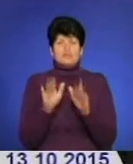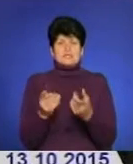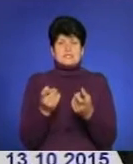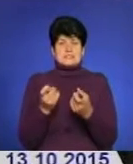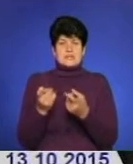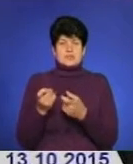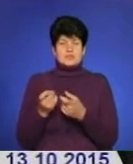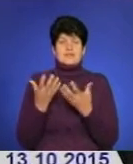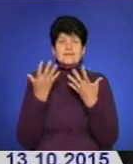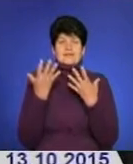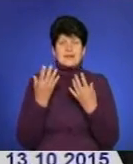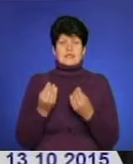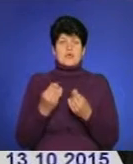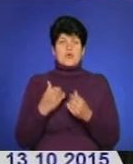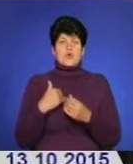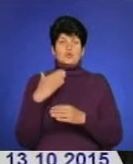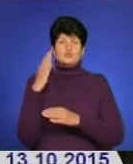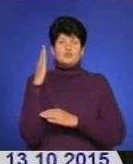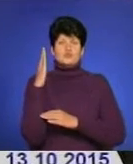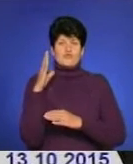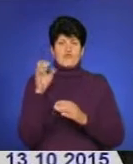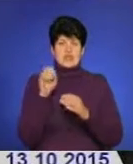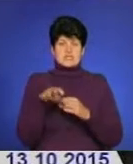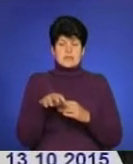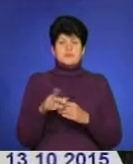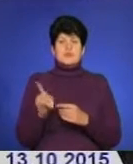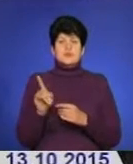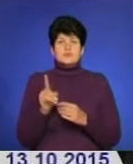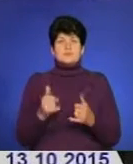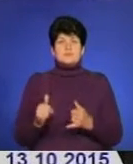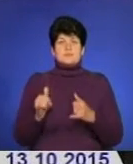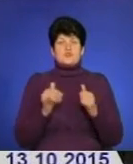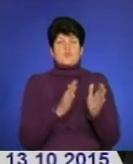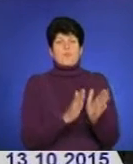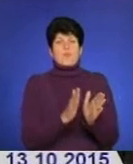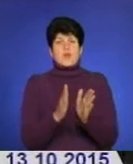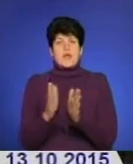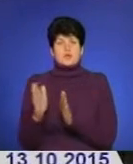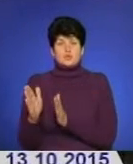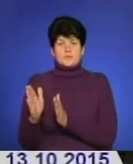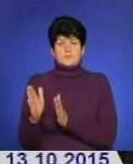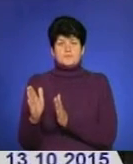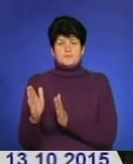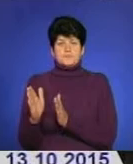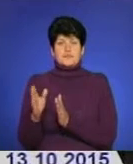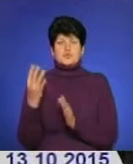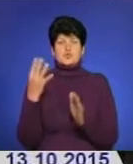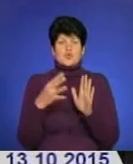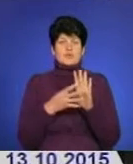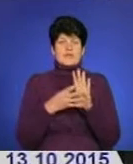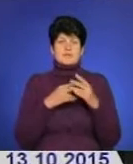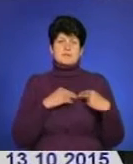вже день голосування на дільниці для того, щоб забезпечити порядок. 49